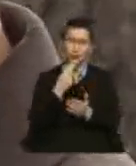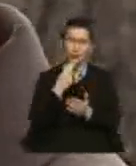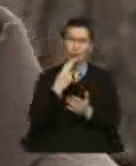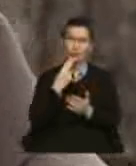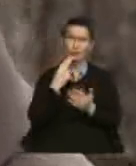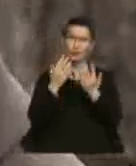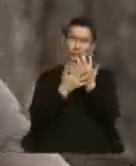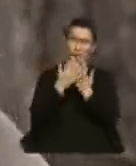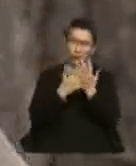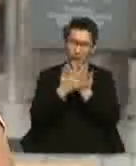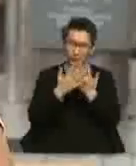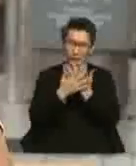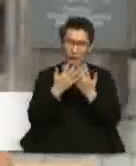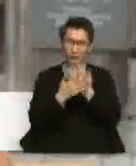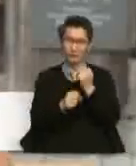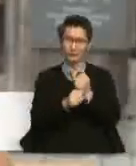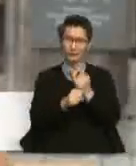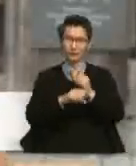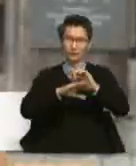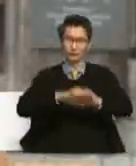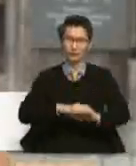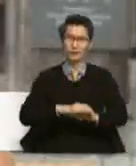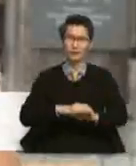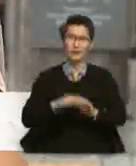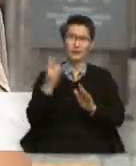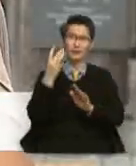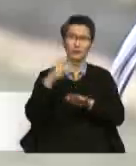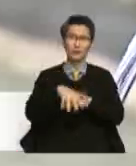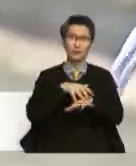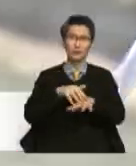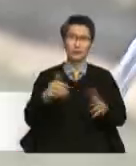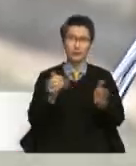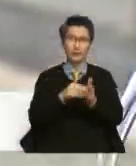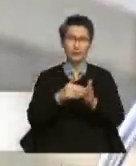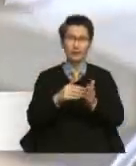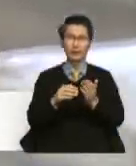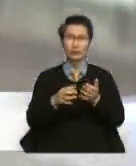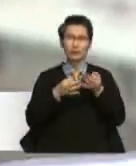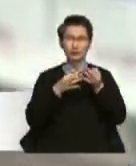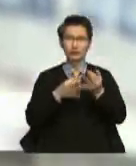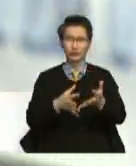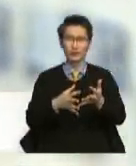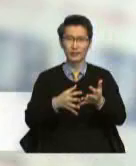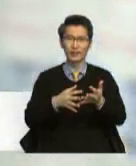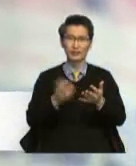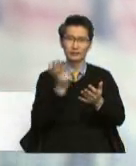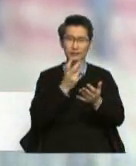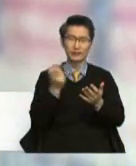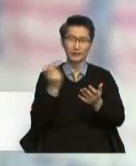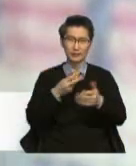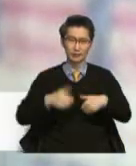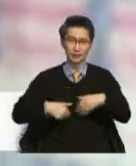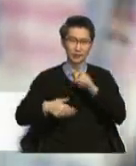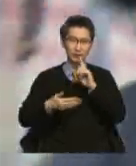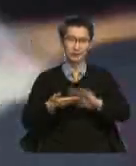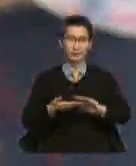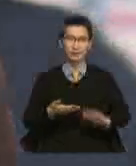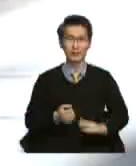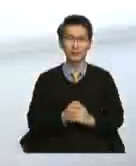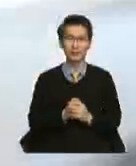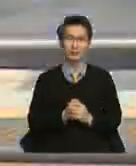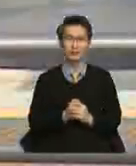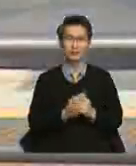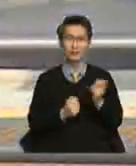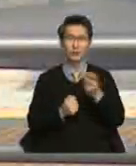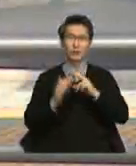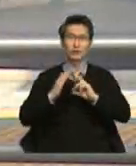출속으로 용역보고서가 작성됐다며 기본 설계가 끝나면 재정 투자 심사를 다시 진행해야 한다는 입장입니다.